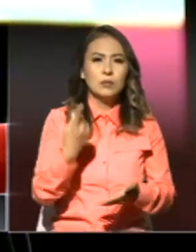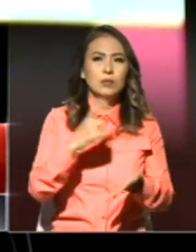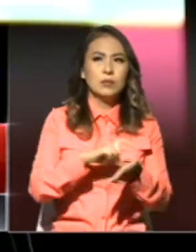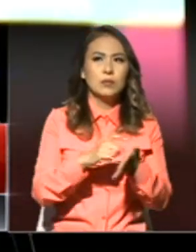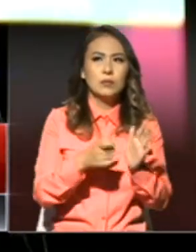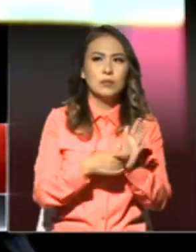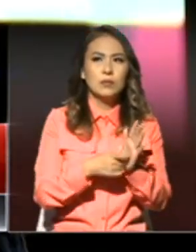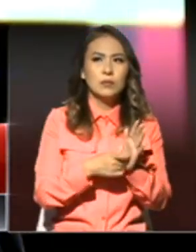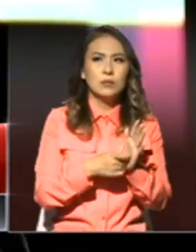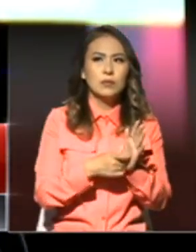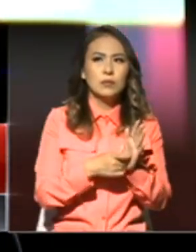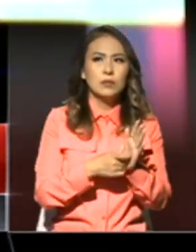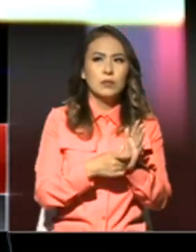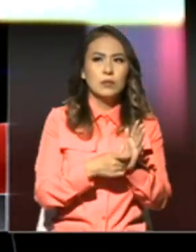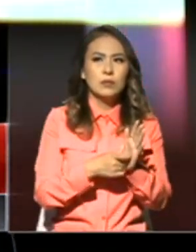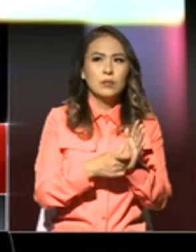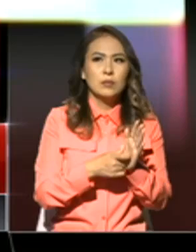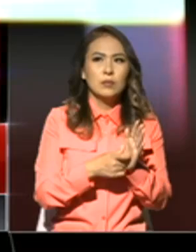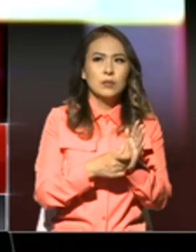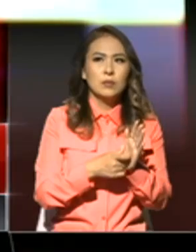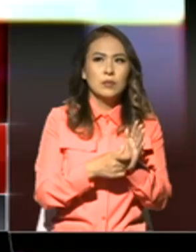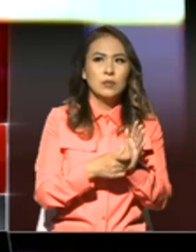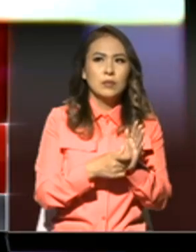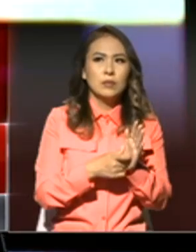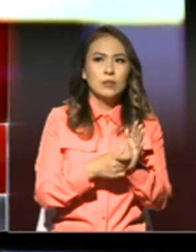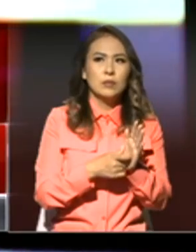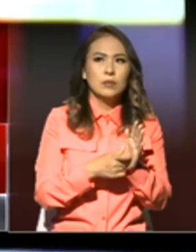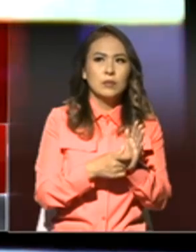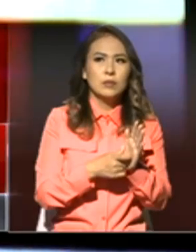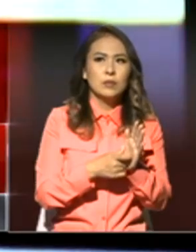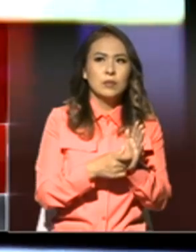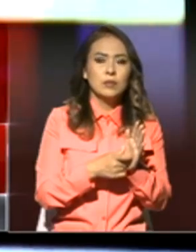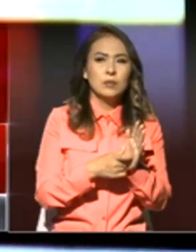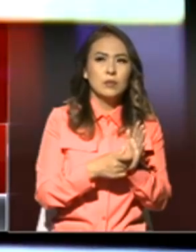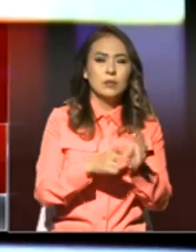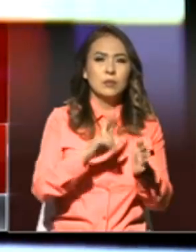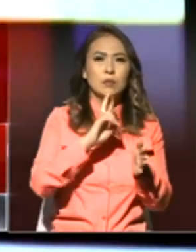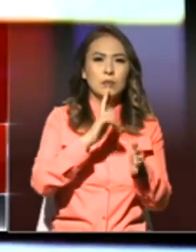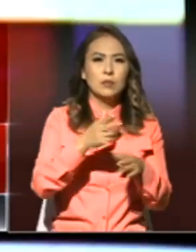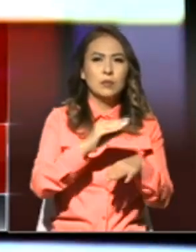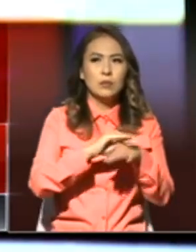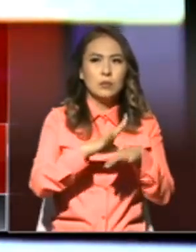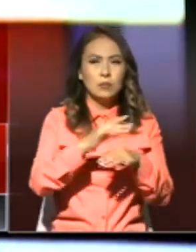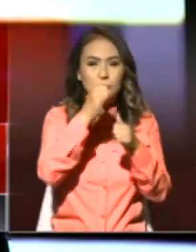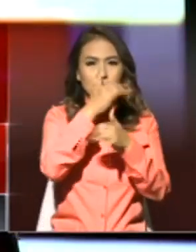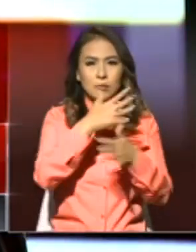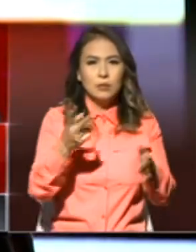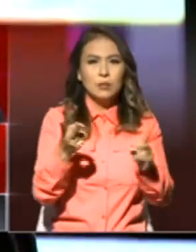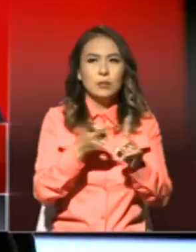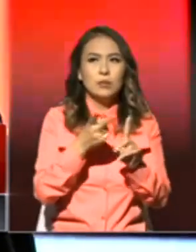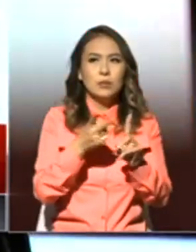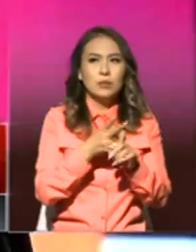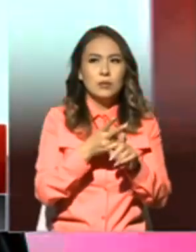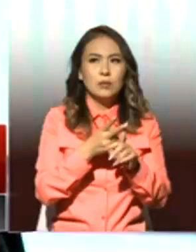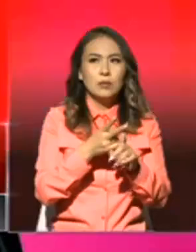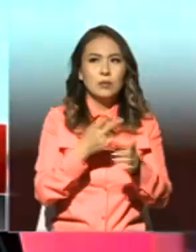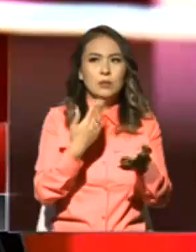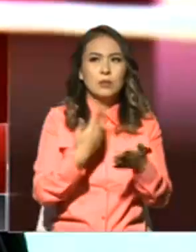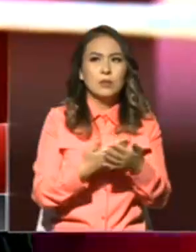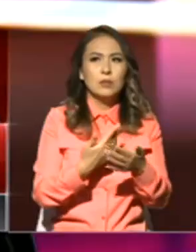квадрат. Мегаполистерде. Ол 3 жылда жинай алмайды. Екіншісінде тағы да бір